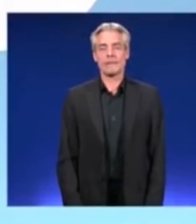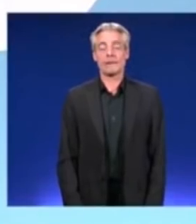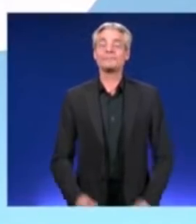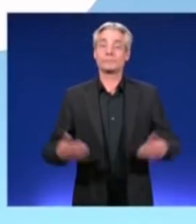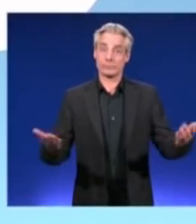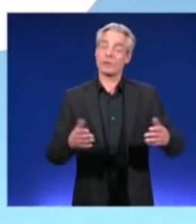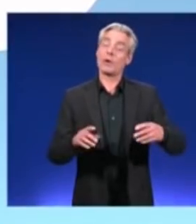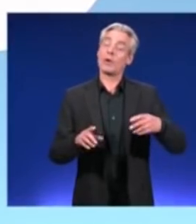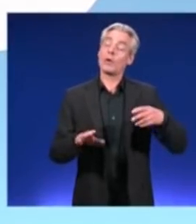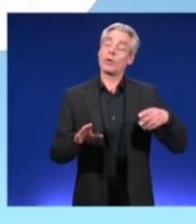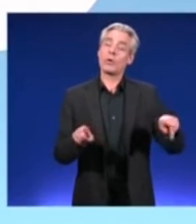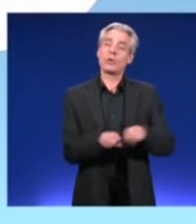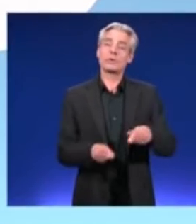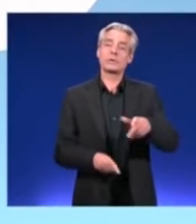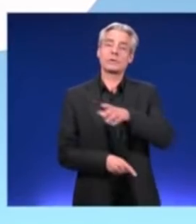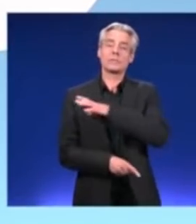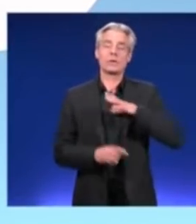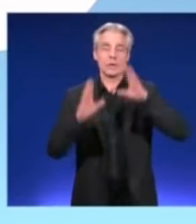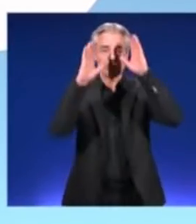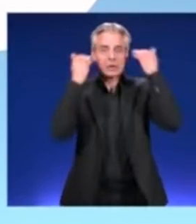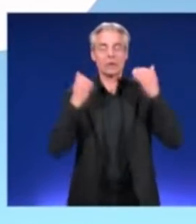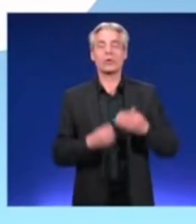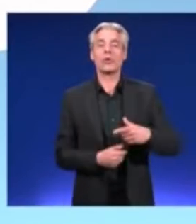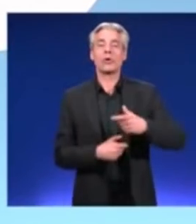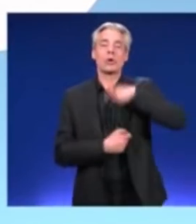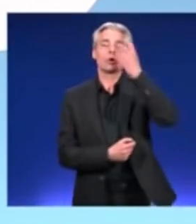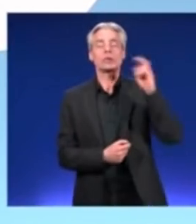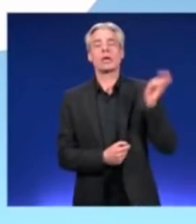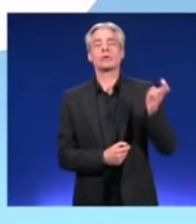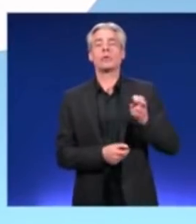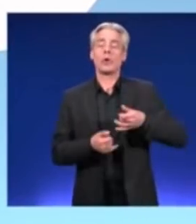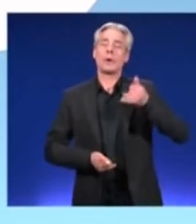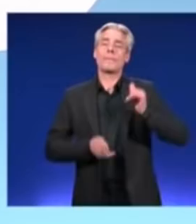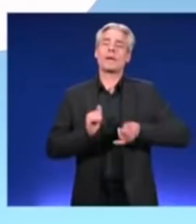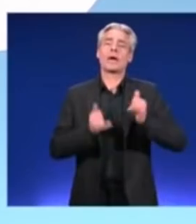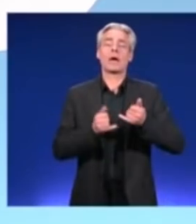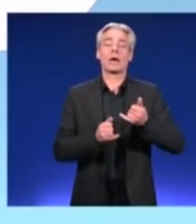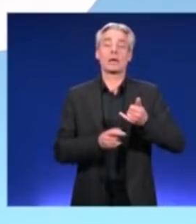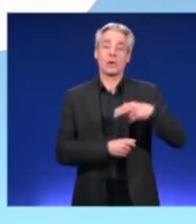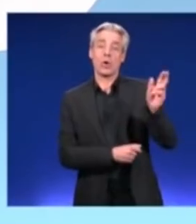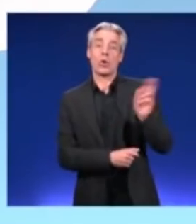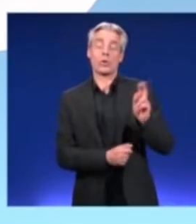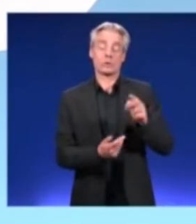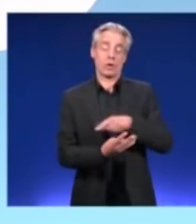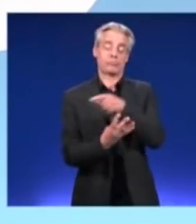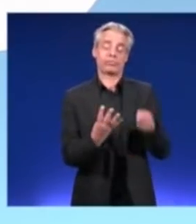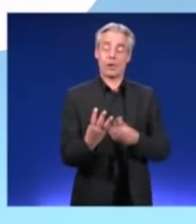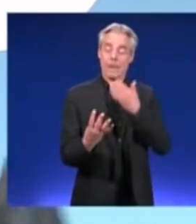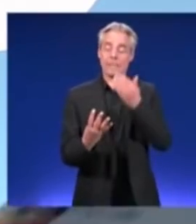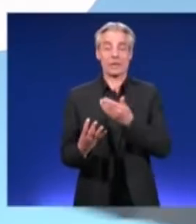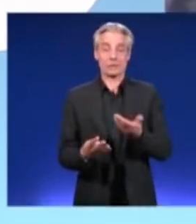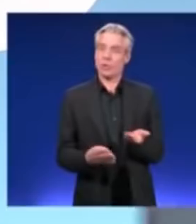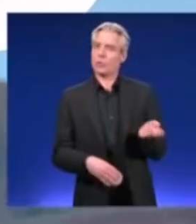Et je remercie Anne Hidalgo, Yannick Jadot, Valérie Pécresse et Fabien Roussel qui m'ont, dès